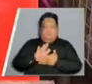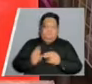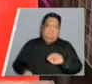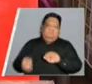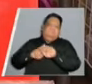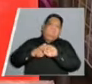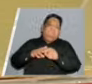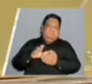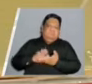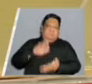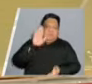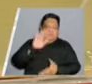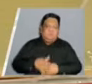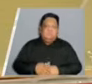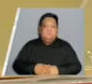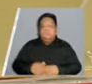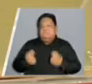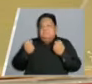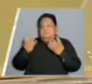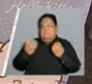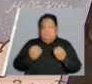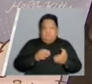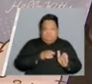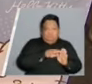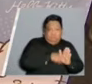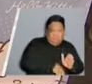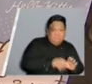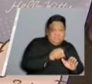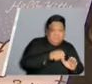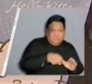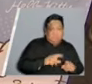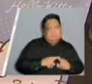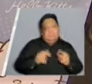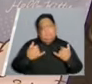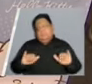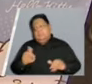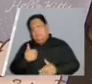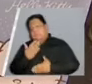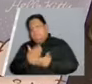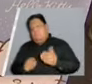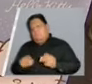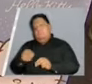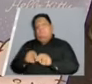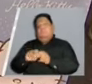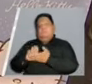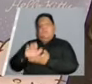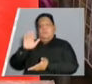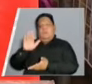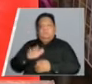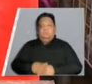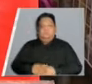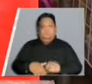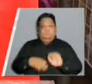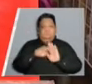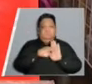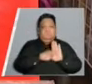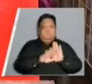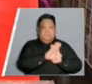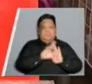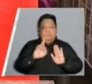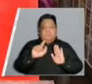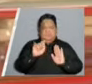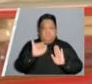ang mga items na nagmura ayon sa Trade Department. Batay sa inilabas itong price guide, nasa mahigit 11 pesos ang